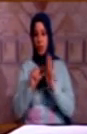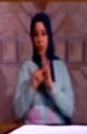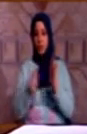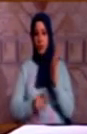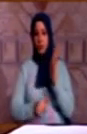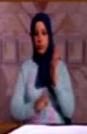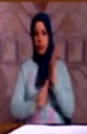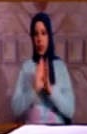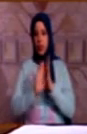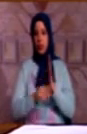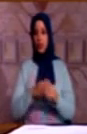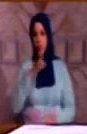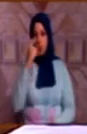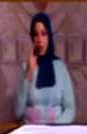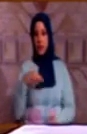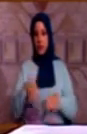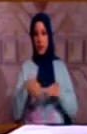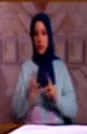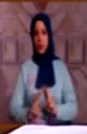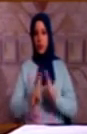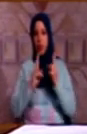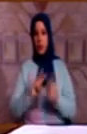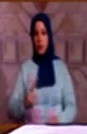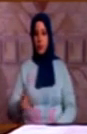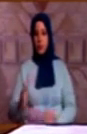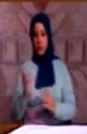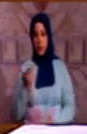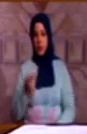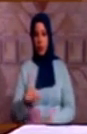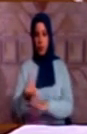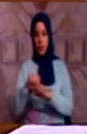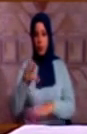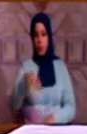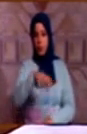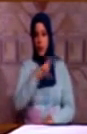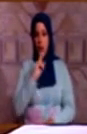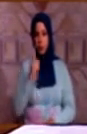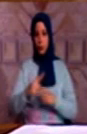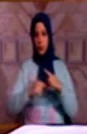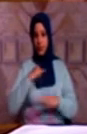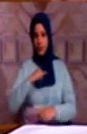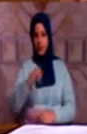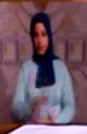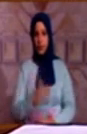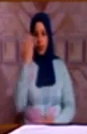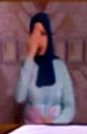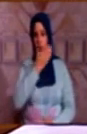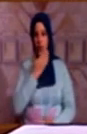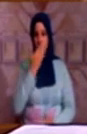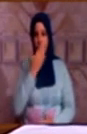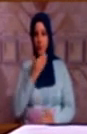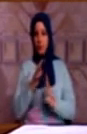كل ده يقول لك السياسه بتتغير ازاي والقارات مش على طول يعني القاره العظمى